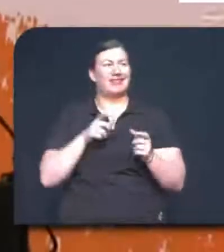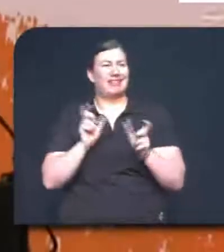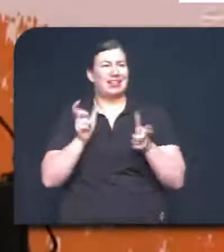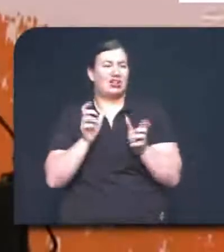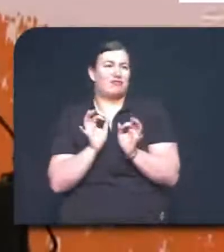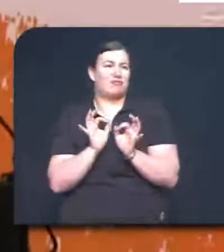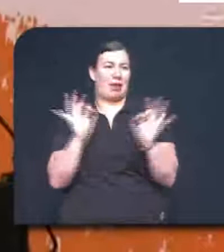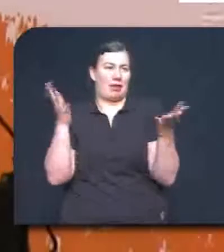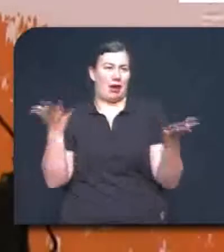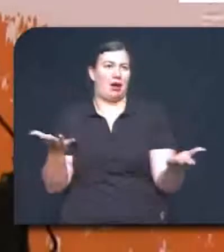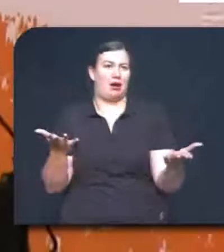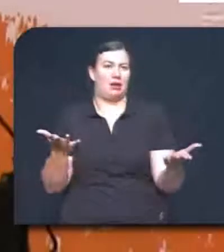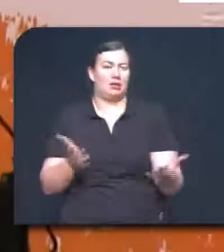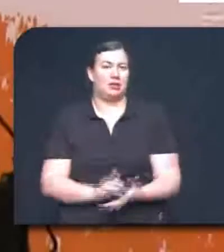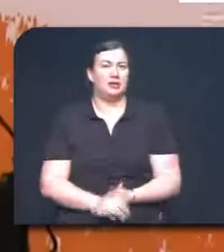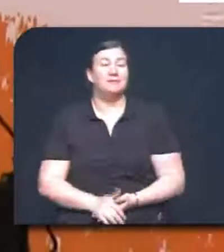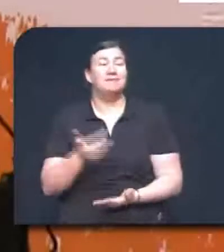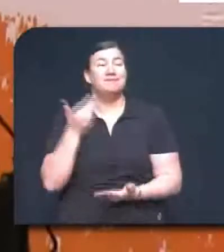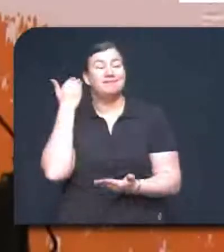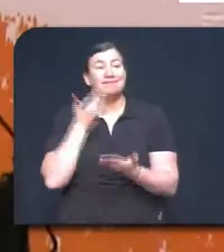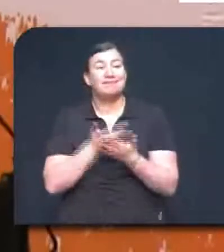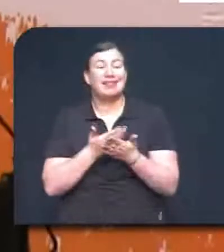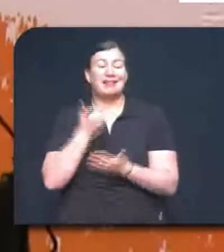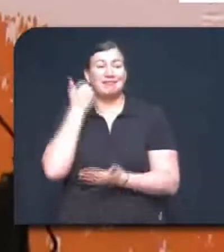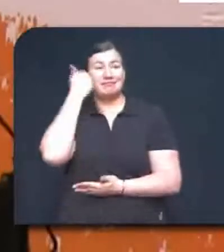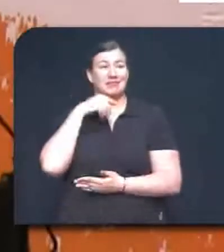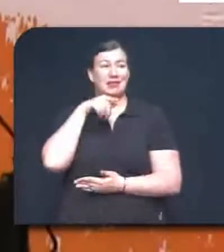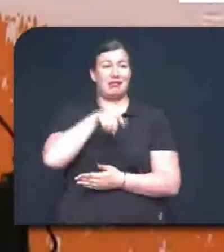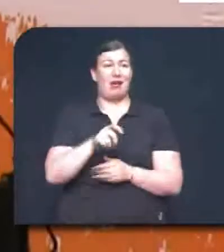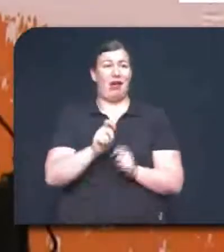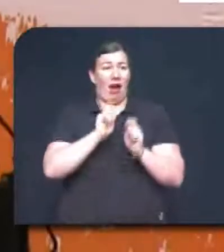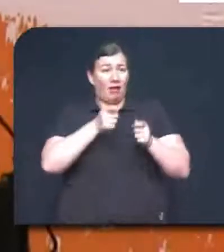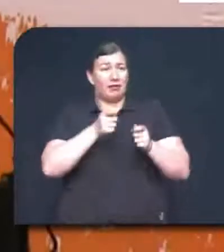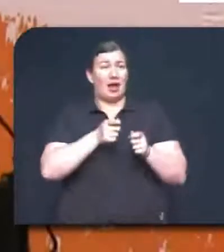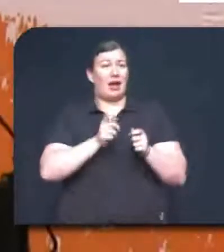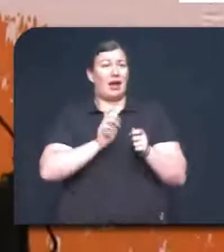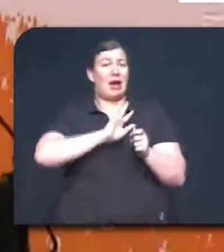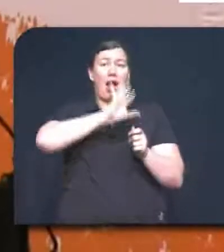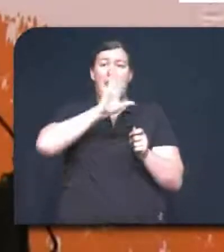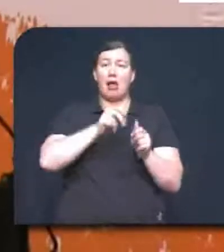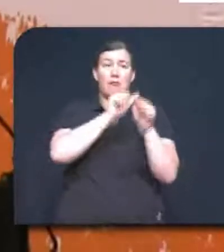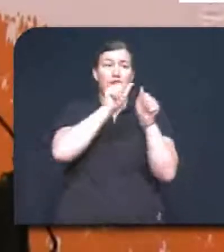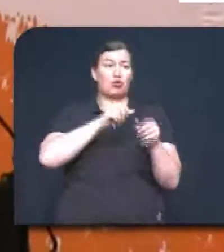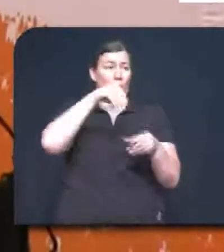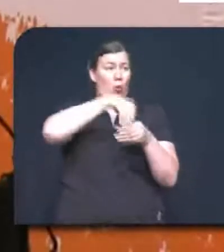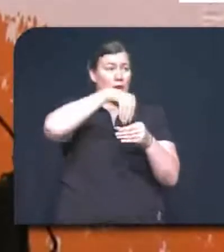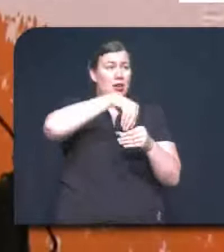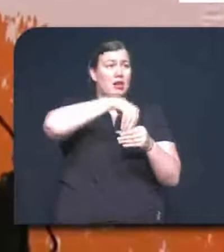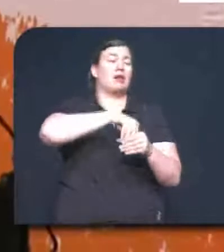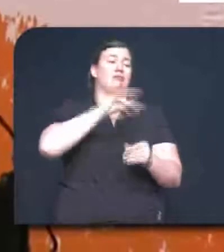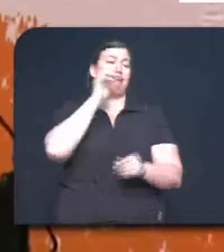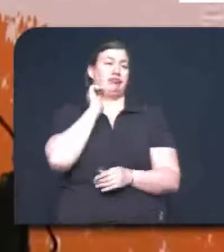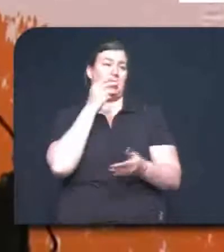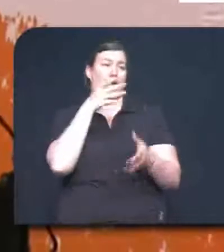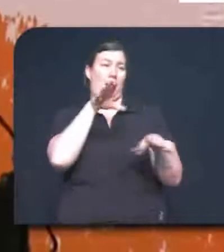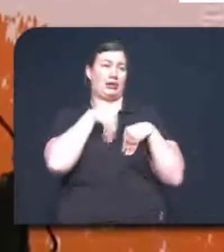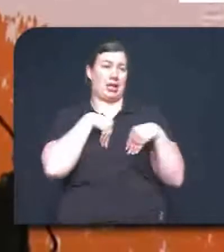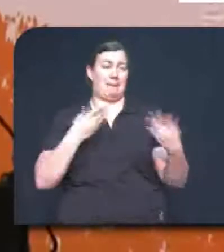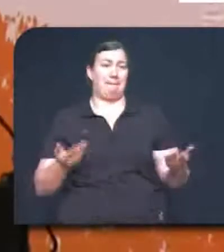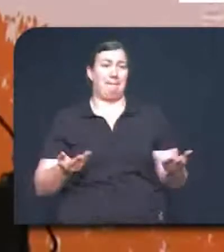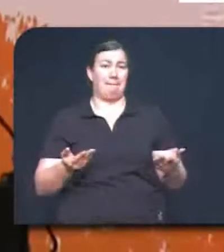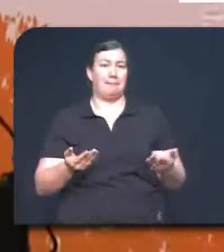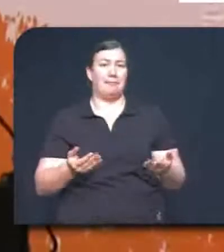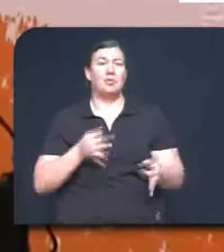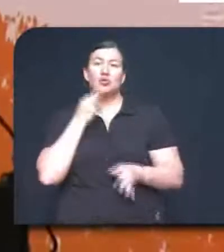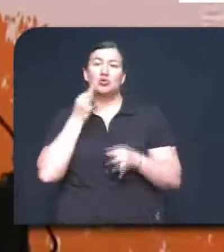deshalb bitte ich euch diesen Antrag mit all seinen Modulen anzunehmen wir setzen uns eben für die Teilhabe aller Menschen ein und gerade auch für die